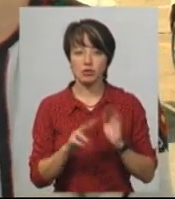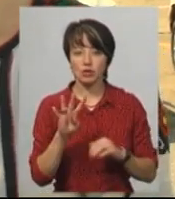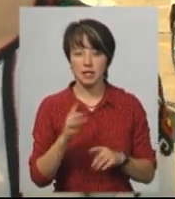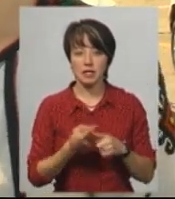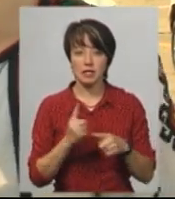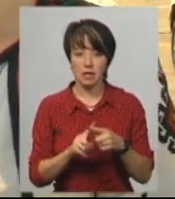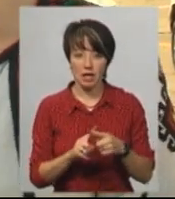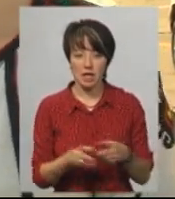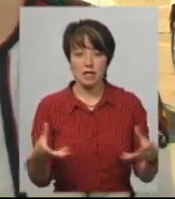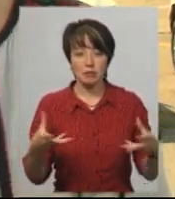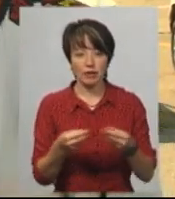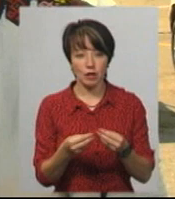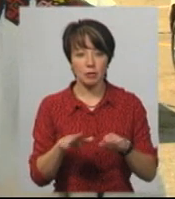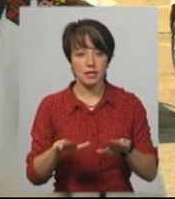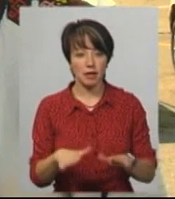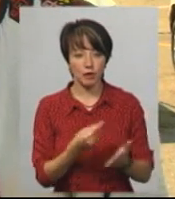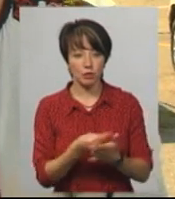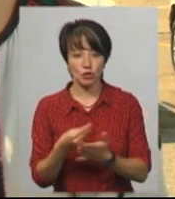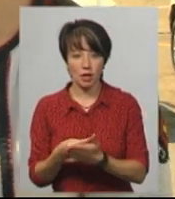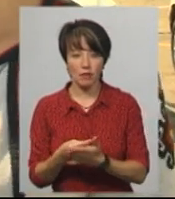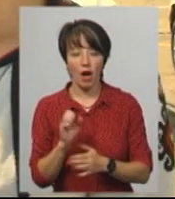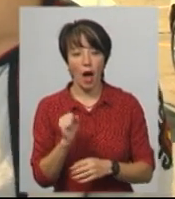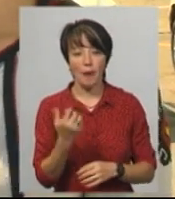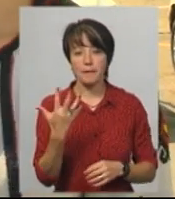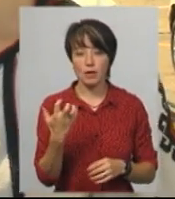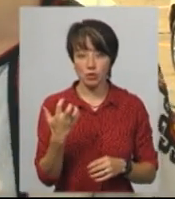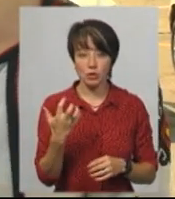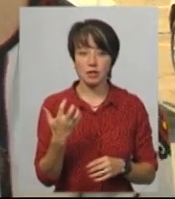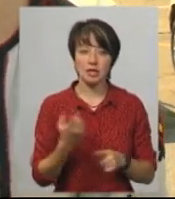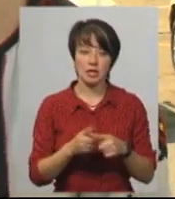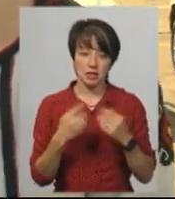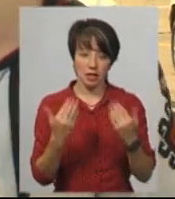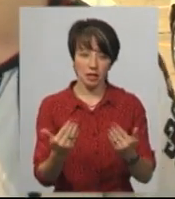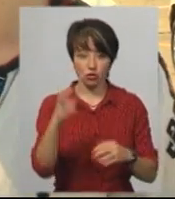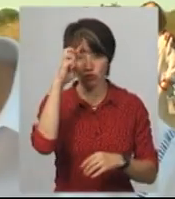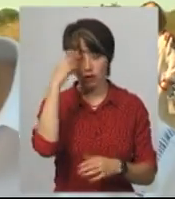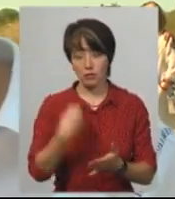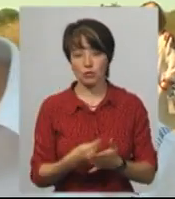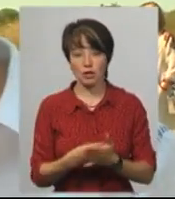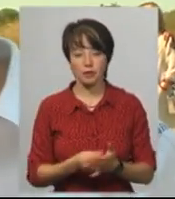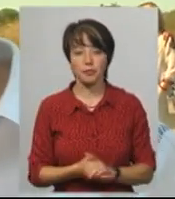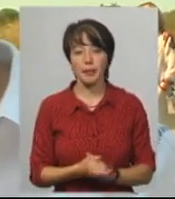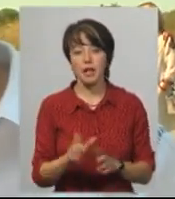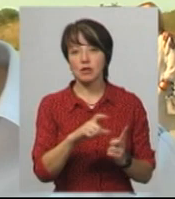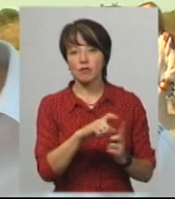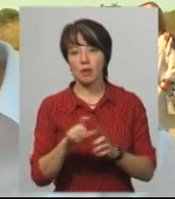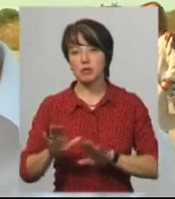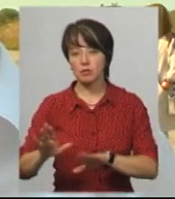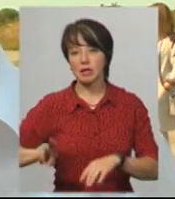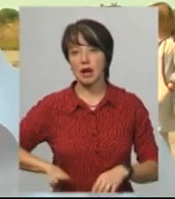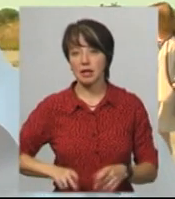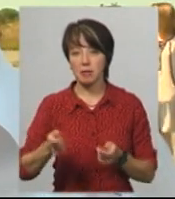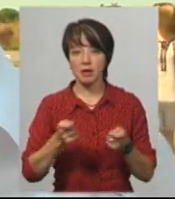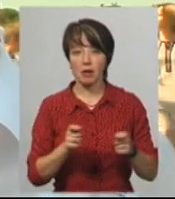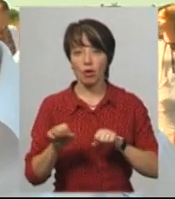це співфінансування місцевих бюджетів, а 500 – це державний бюджет. За словами заступника директора